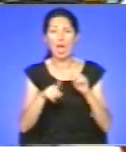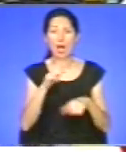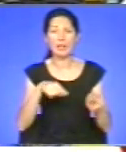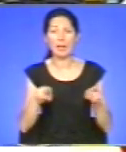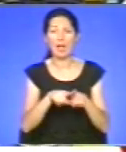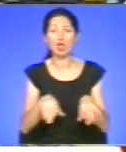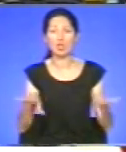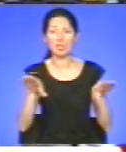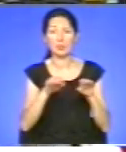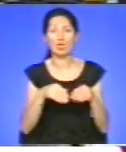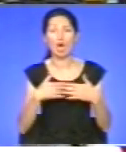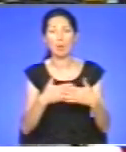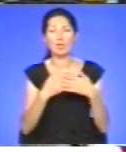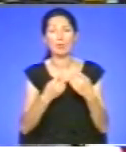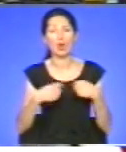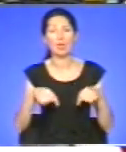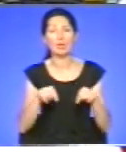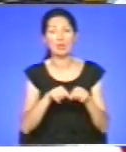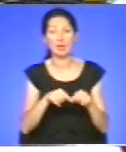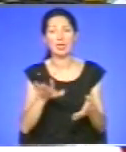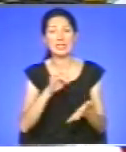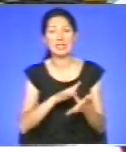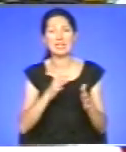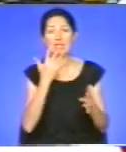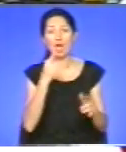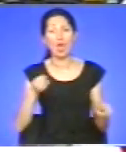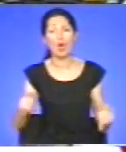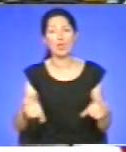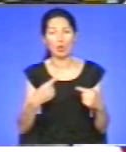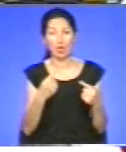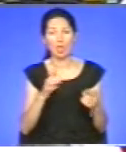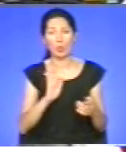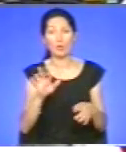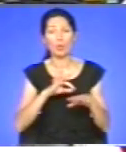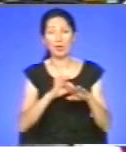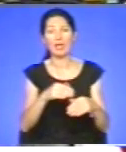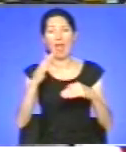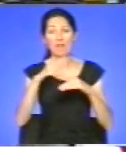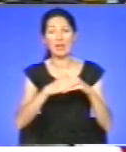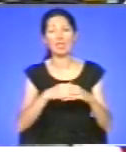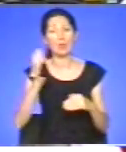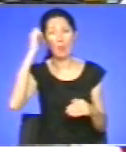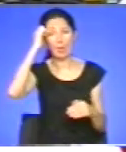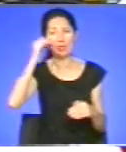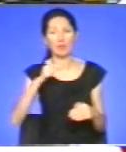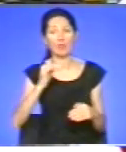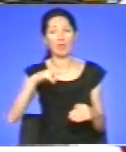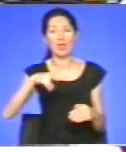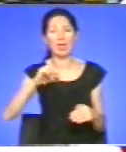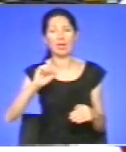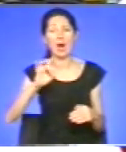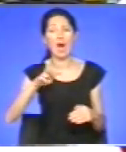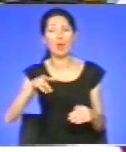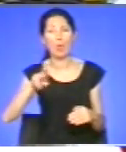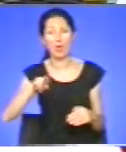з громадськими організаціями, Центром національного відродження будемо проводити вечір пам'яті в філармонії. Також заходи